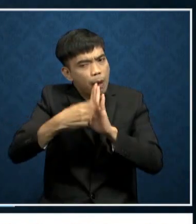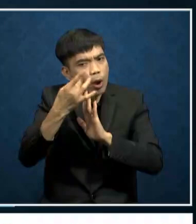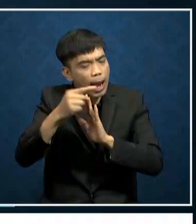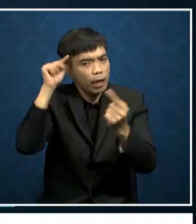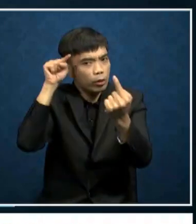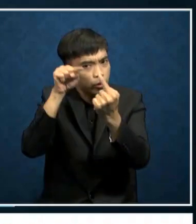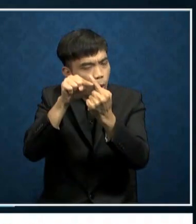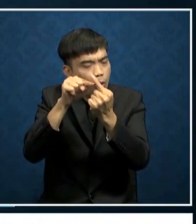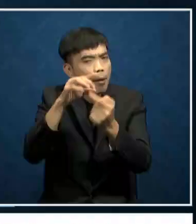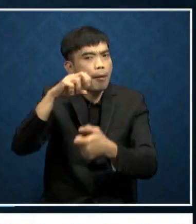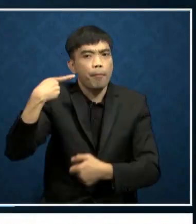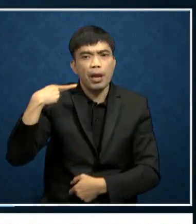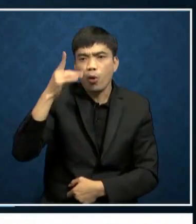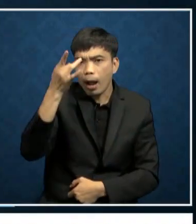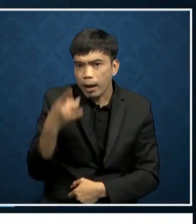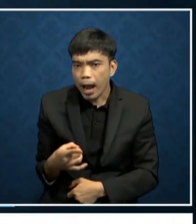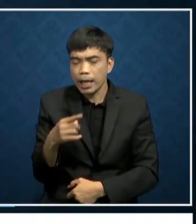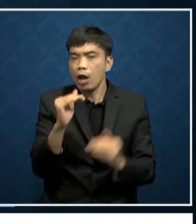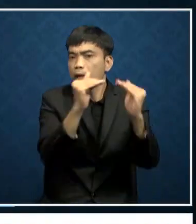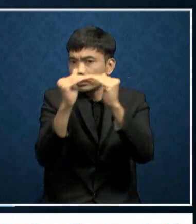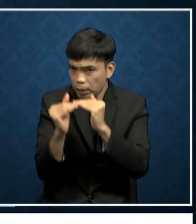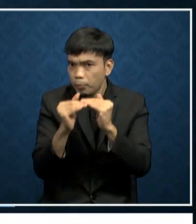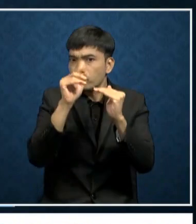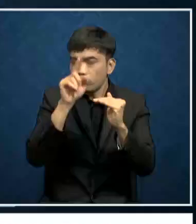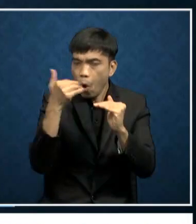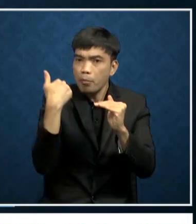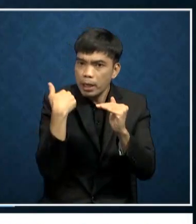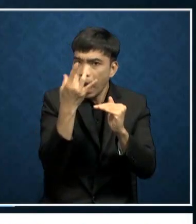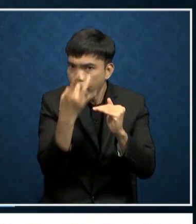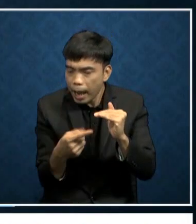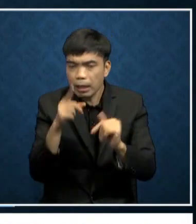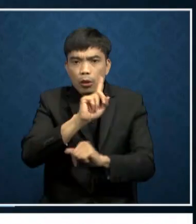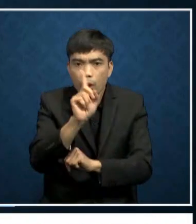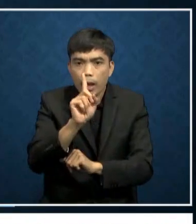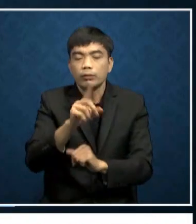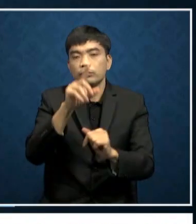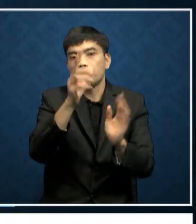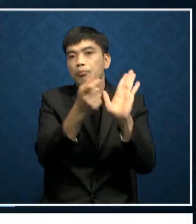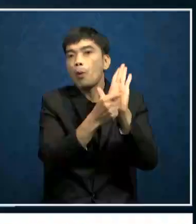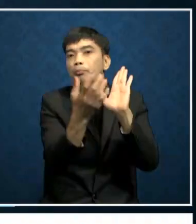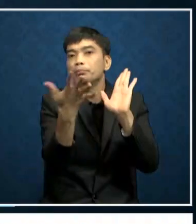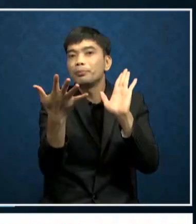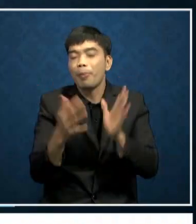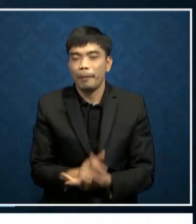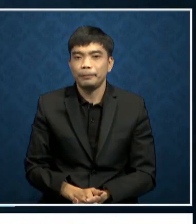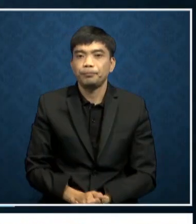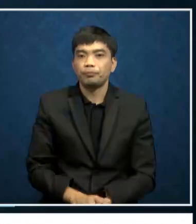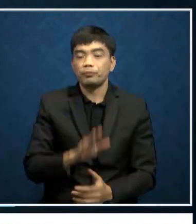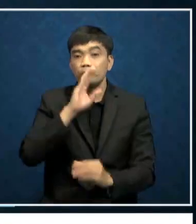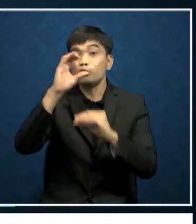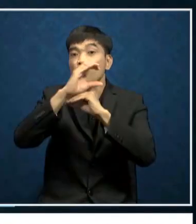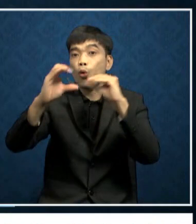สมเป็นธรรกับผู้ใช้ไฟฟ้าและผู้ได้รับใบอนุญาตหรือไม่การในงานผู้เข้าร่วมโครงการ